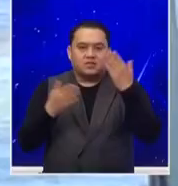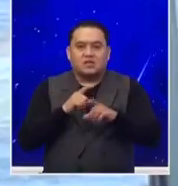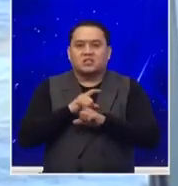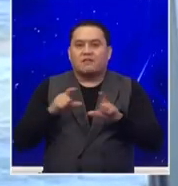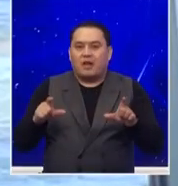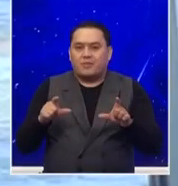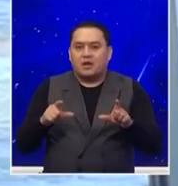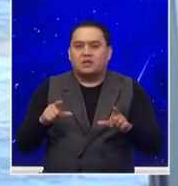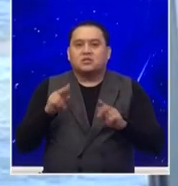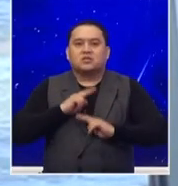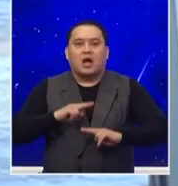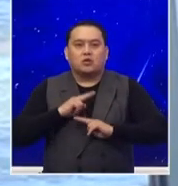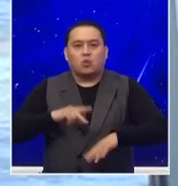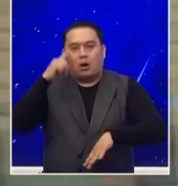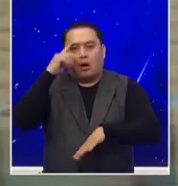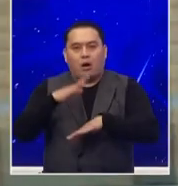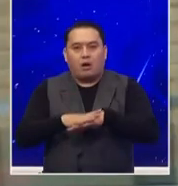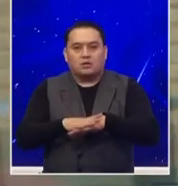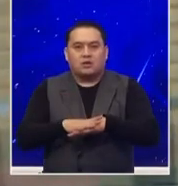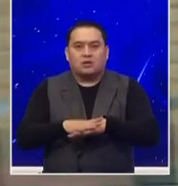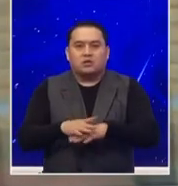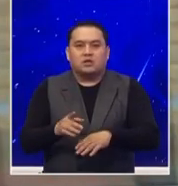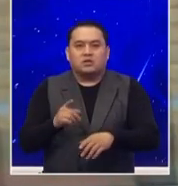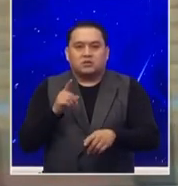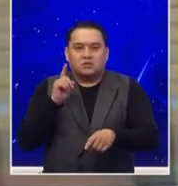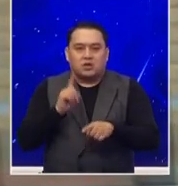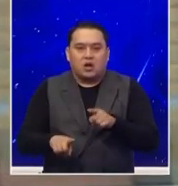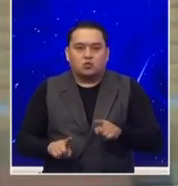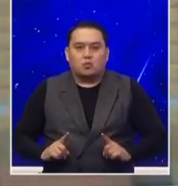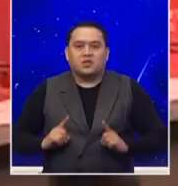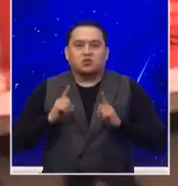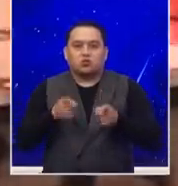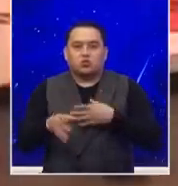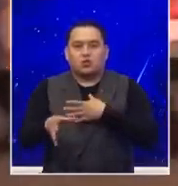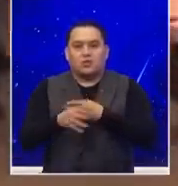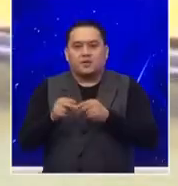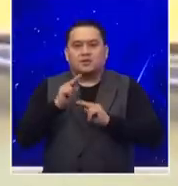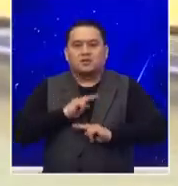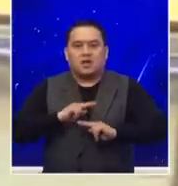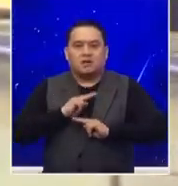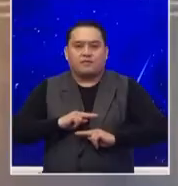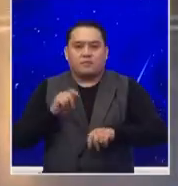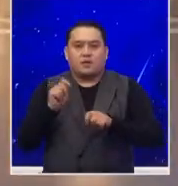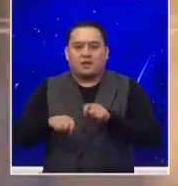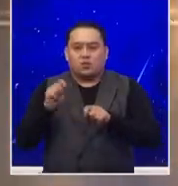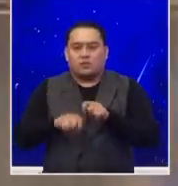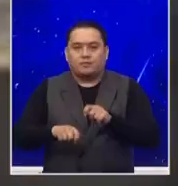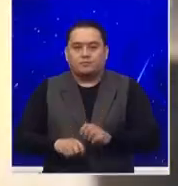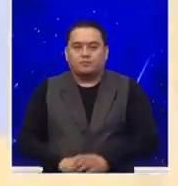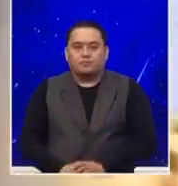заведения. Сотрудники столичного акимата не заставили себя долго ждать. И сегодня же совместно с сотрудниками СЭС вышли на